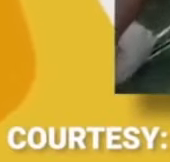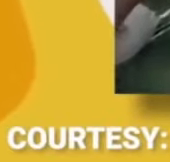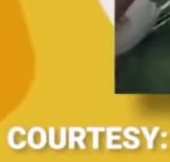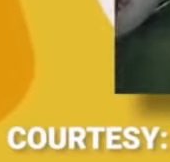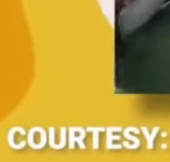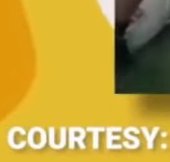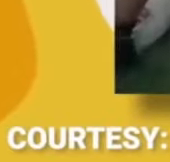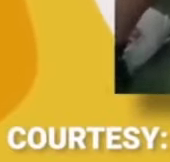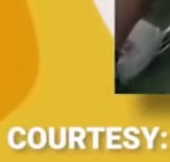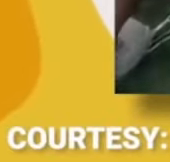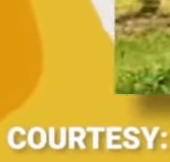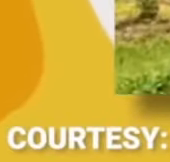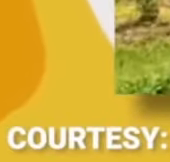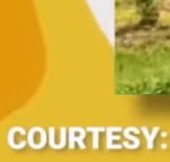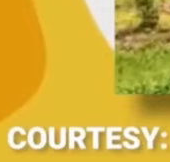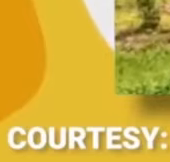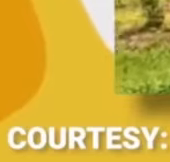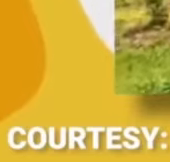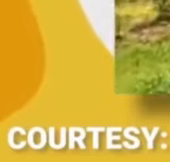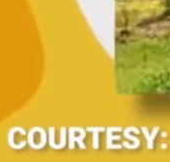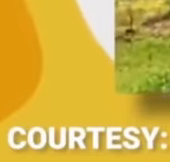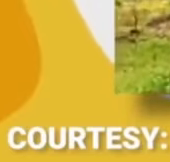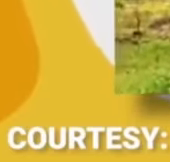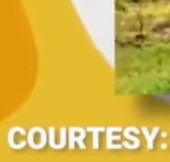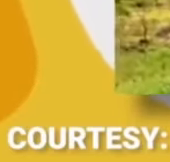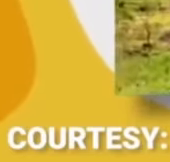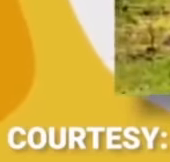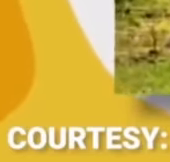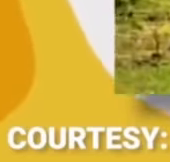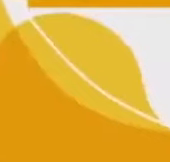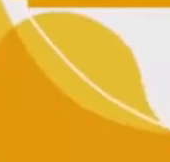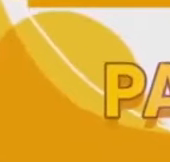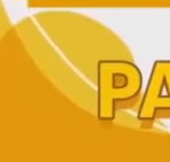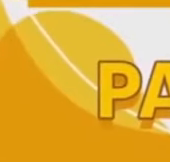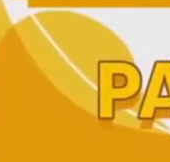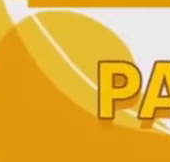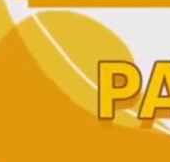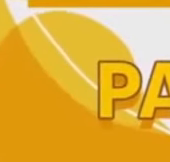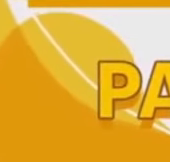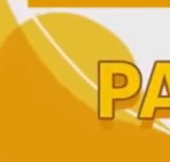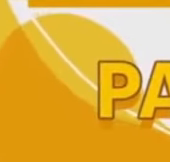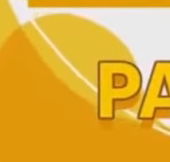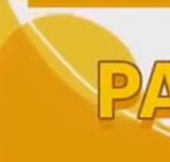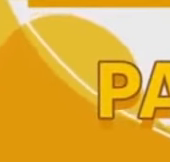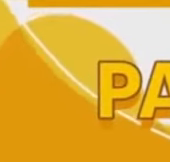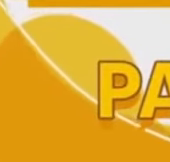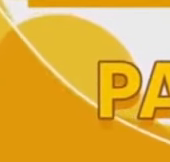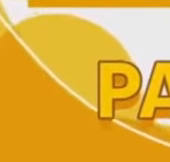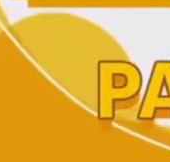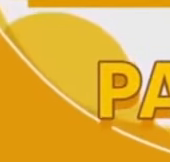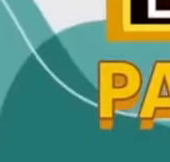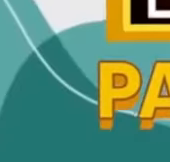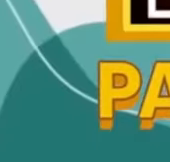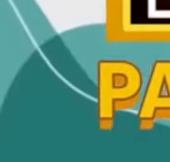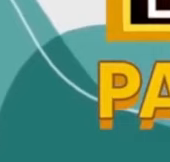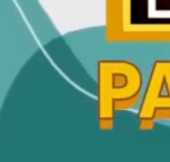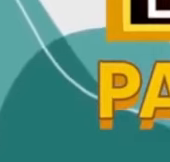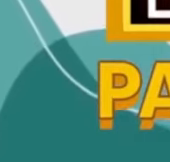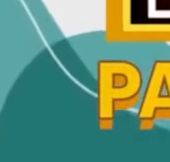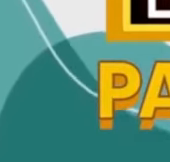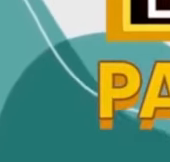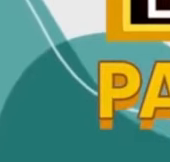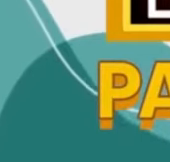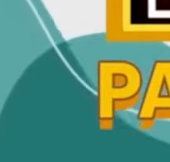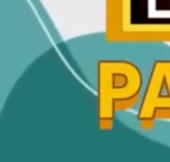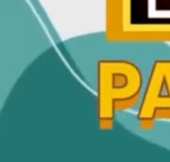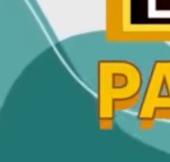just bikers but also adventurers out there. Yun. Kamusta ang cycling community? Minsan kasi